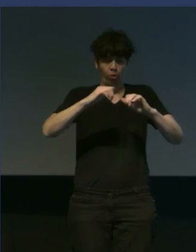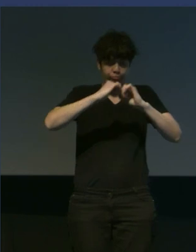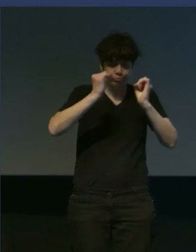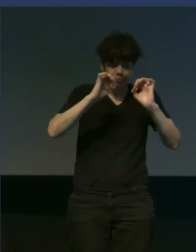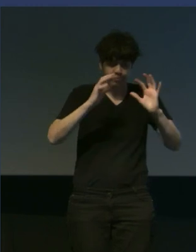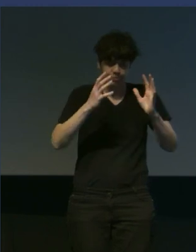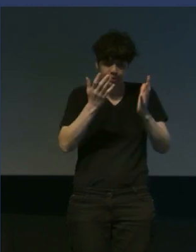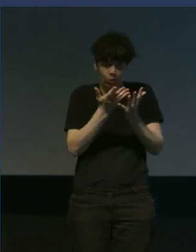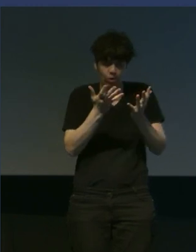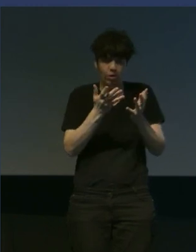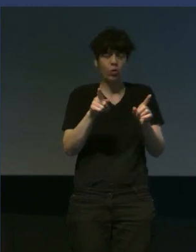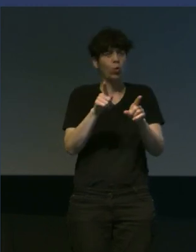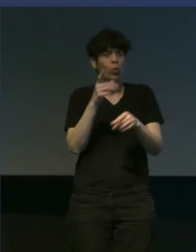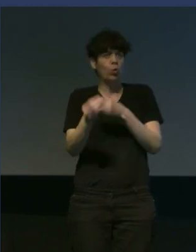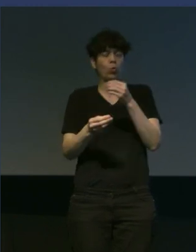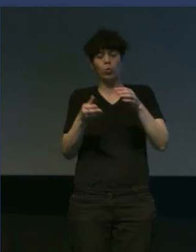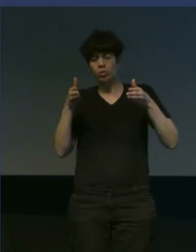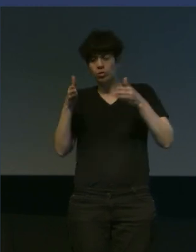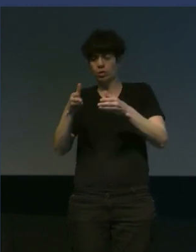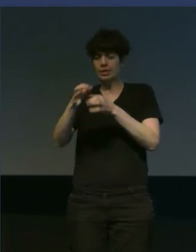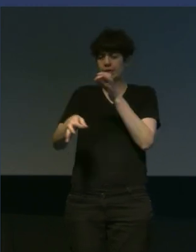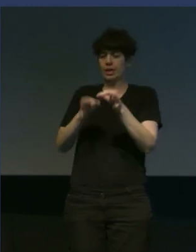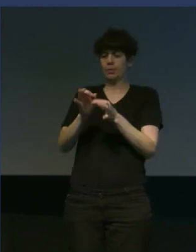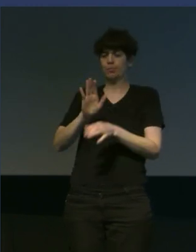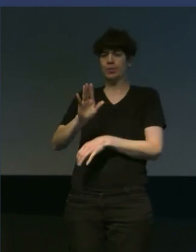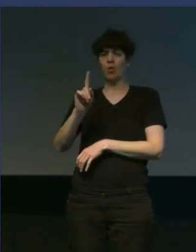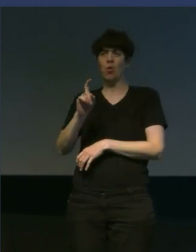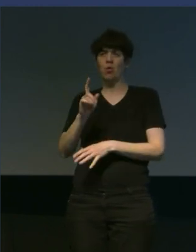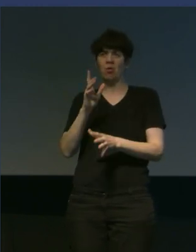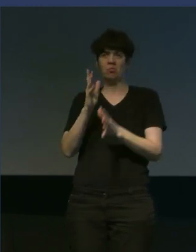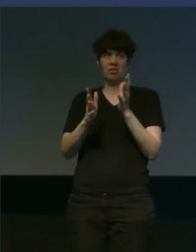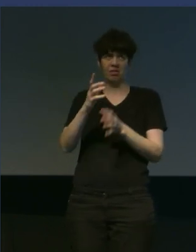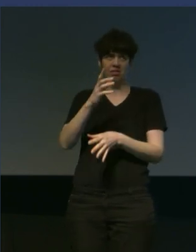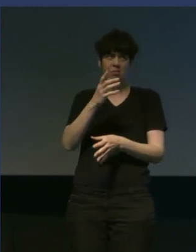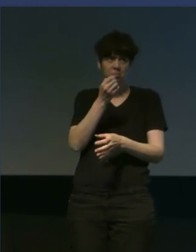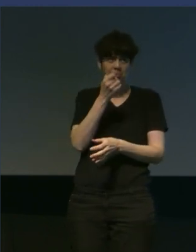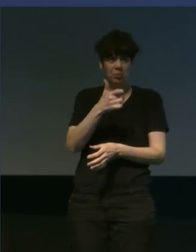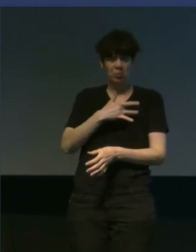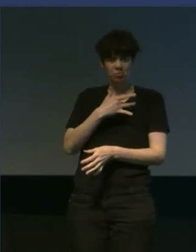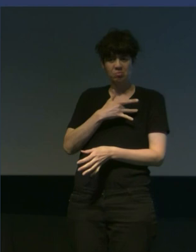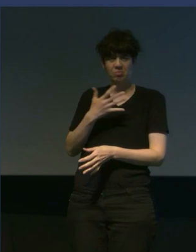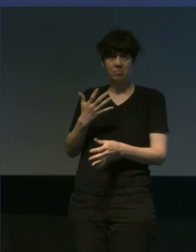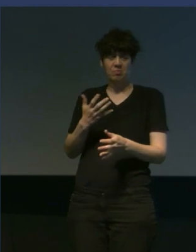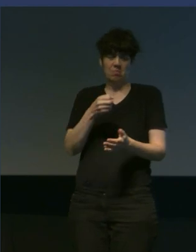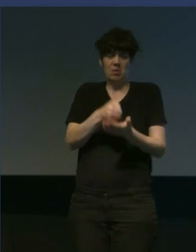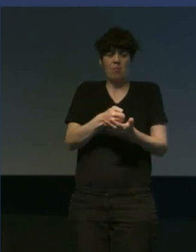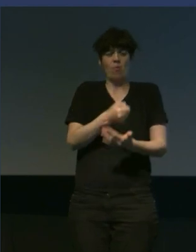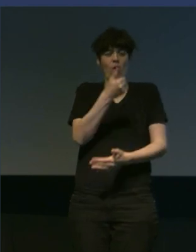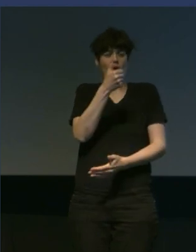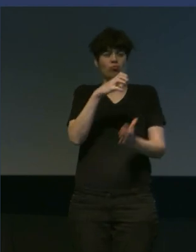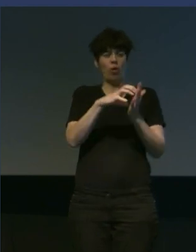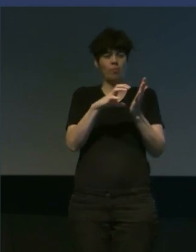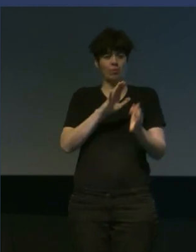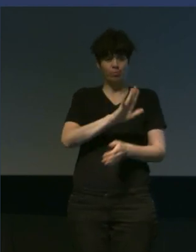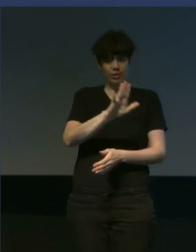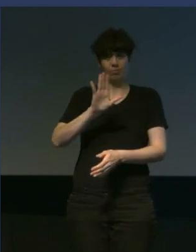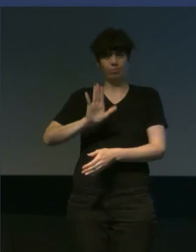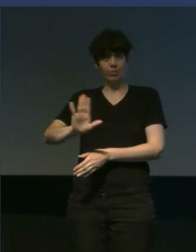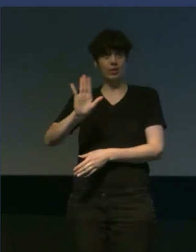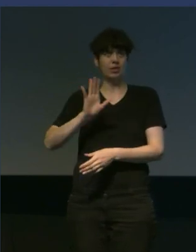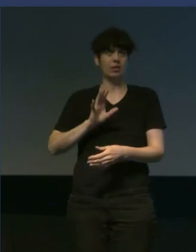livre entièrement sur un cycle de l'eau, je ne suis pas sûre que ça va faire beaucoup de monde. Il y a au moins un chapitre de chaque, c'est déjà bien. Mais après, c'est